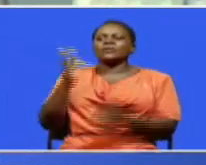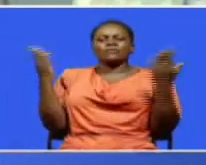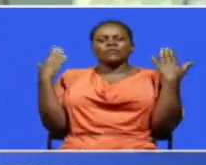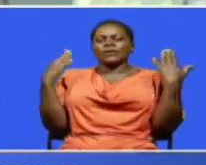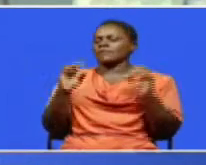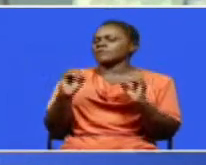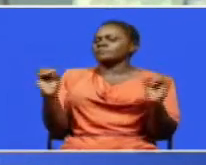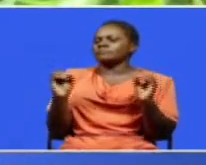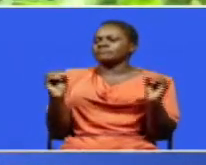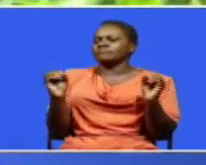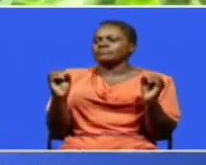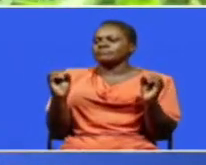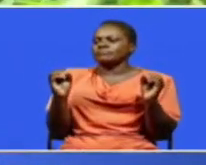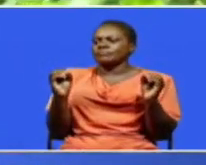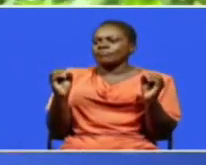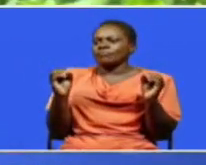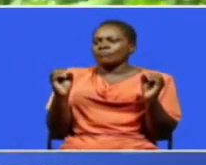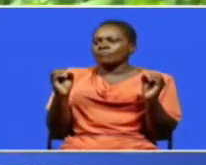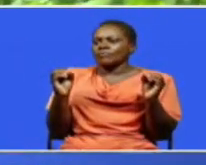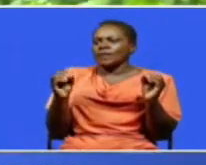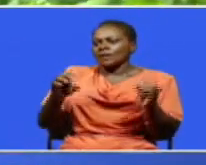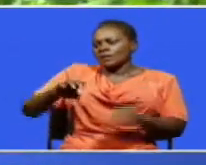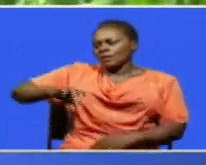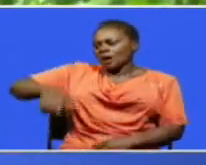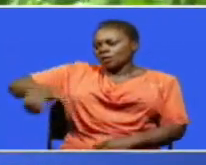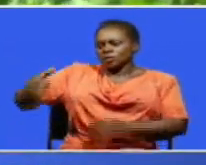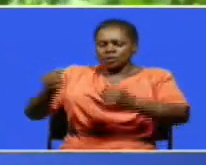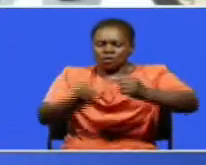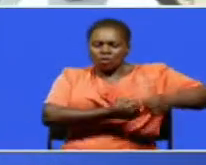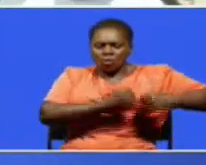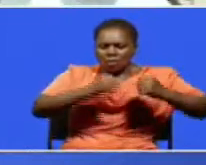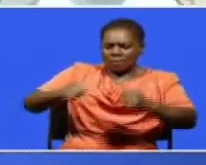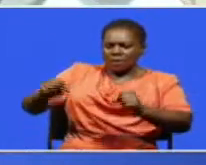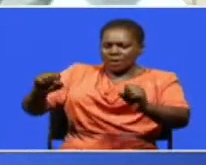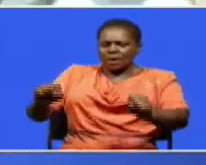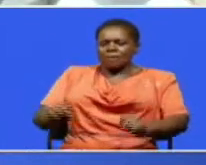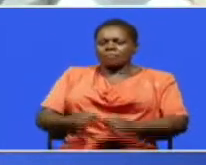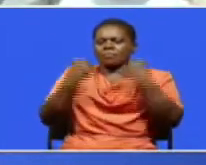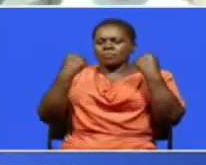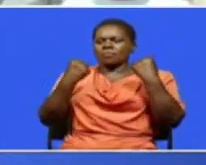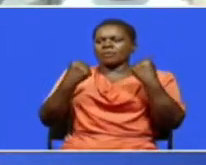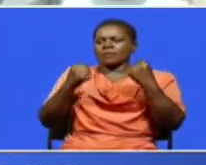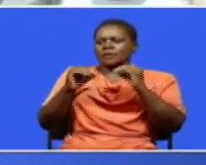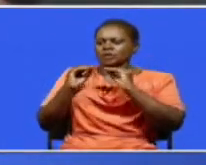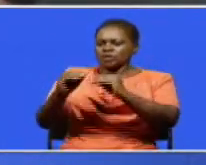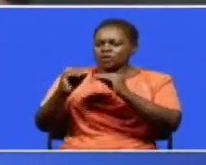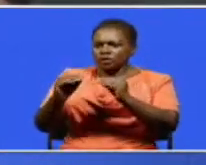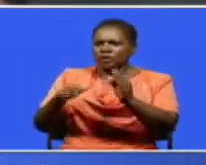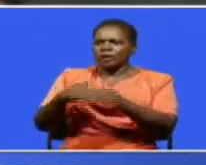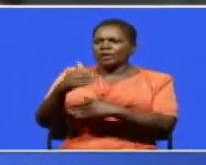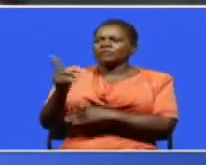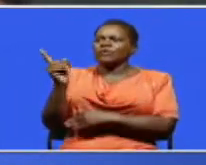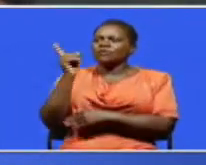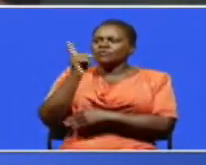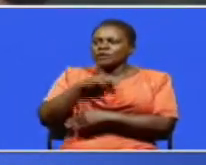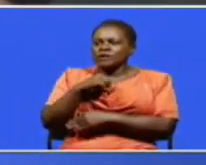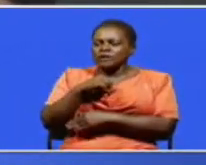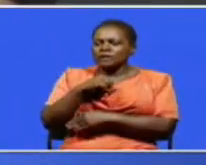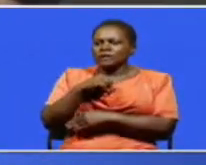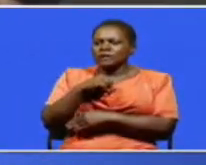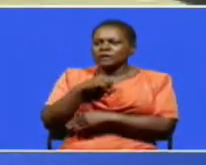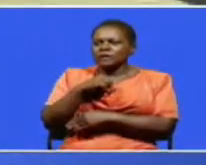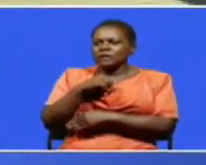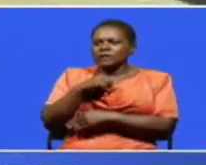wanabakia ndani ya maji. Kwa usimamizi wa kaunti ya Homa Bay, ajali hii imekuwa funzo. Baada ya kukamilika kwa shughuli